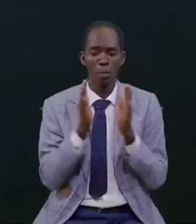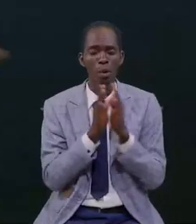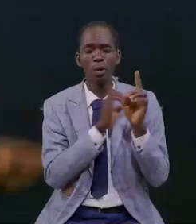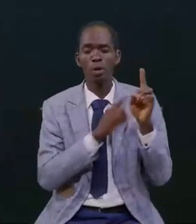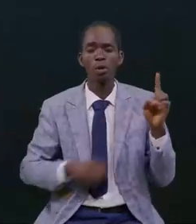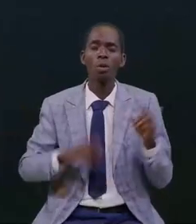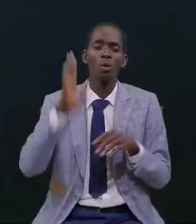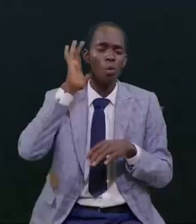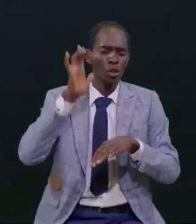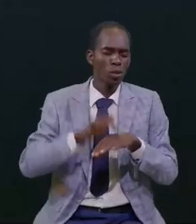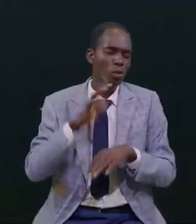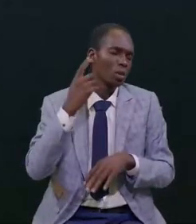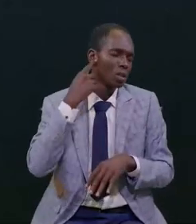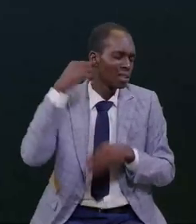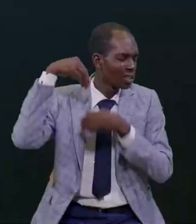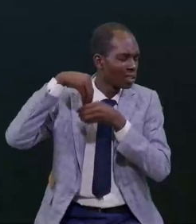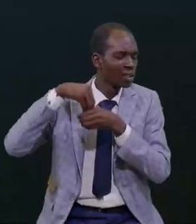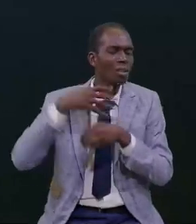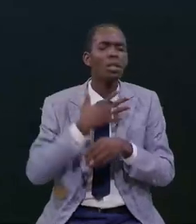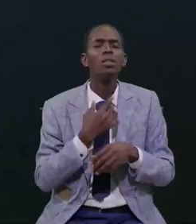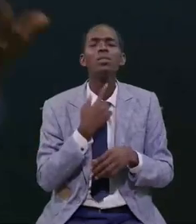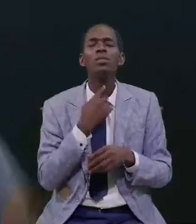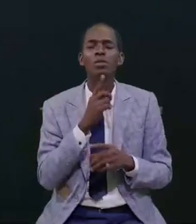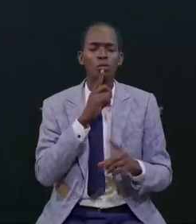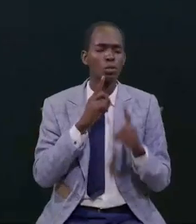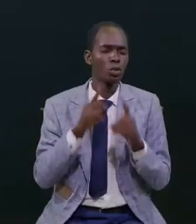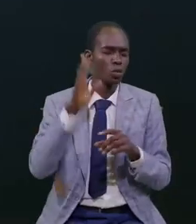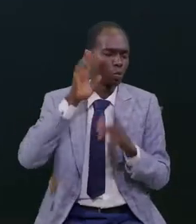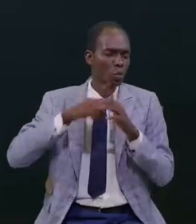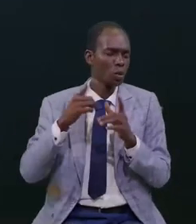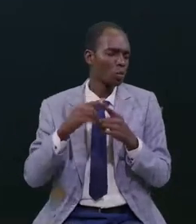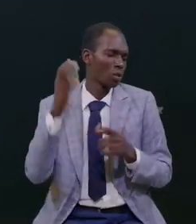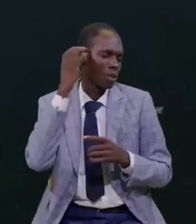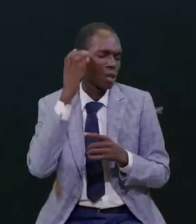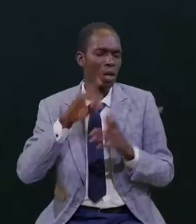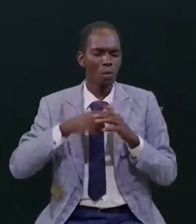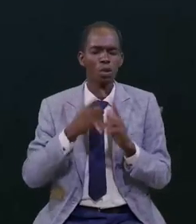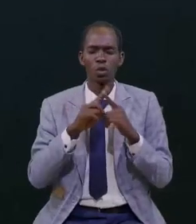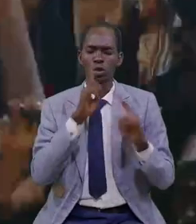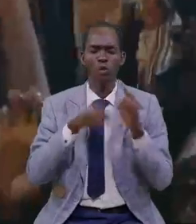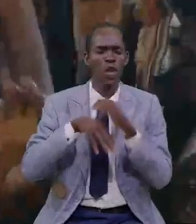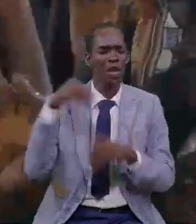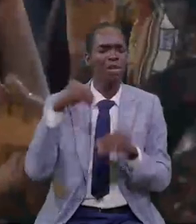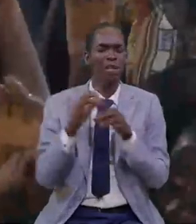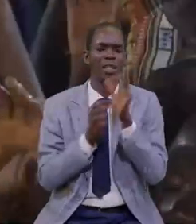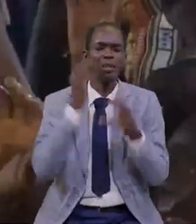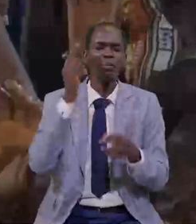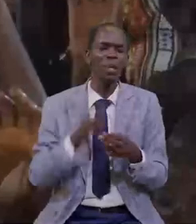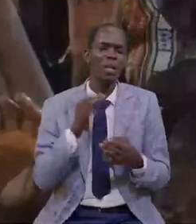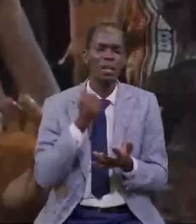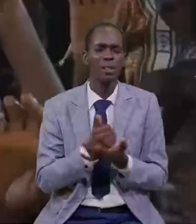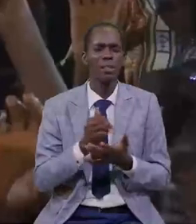touche vos oreilles votre code vocal commencez à entend Z à parler au nom de